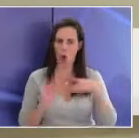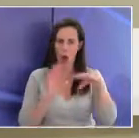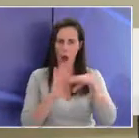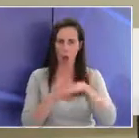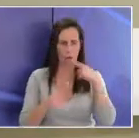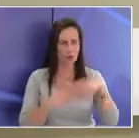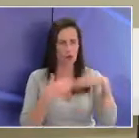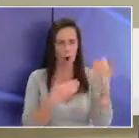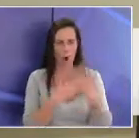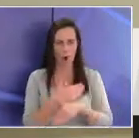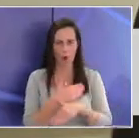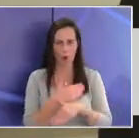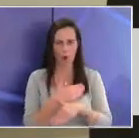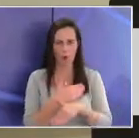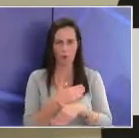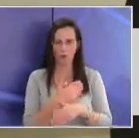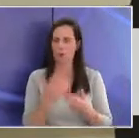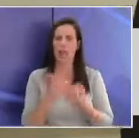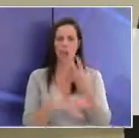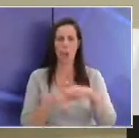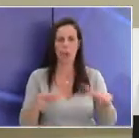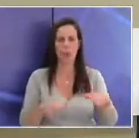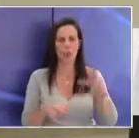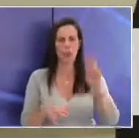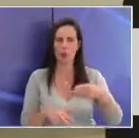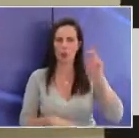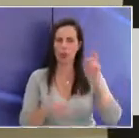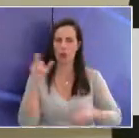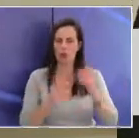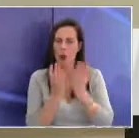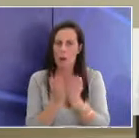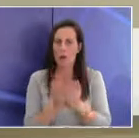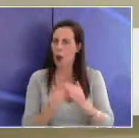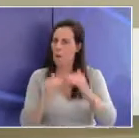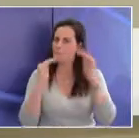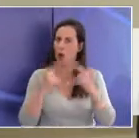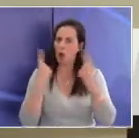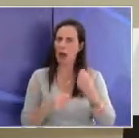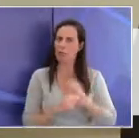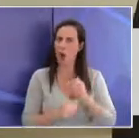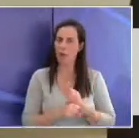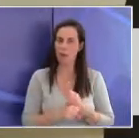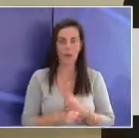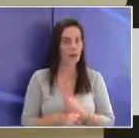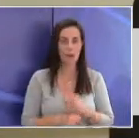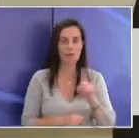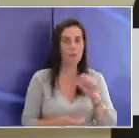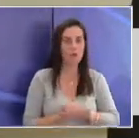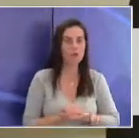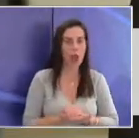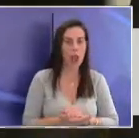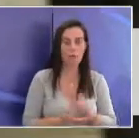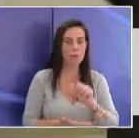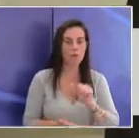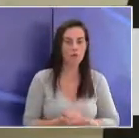של השנים האחרונות יצרו מצב שיש יותר אנשים בישיבות, פחות חרדים עובדים, וכל זה מי מממן? את אותה